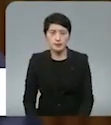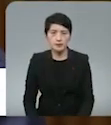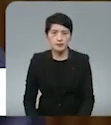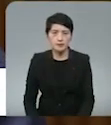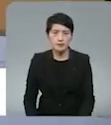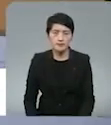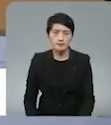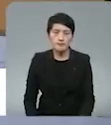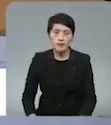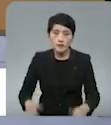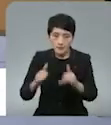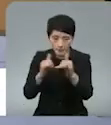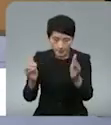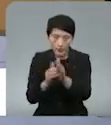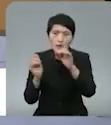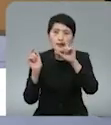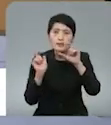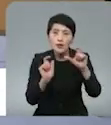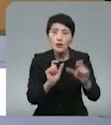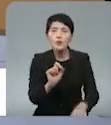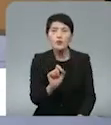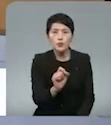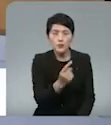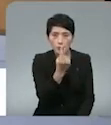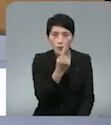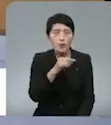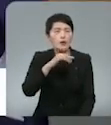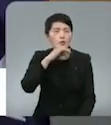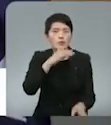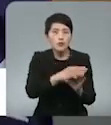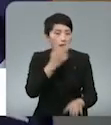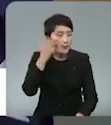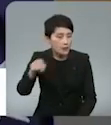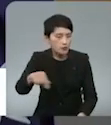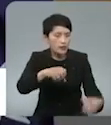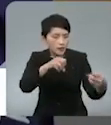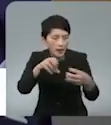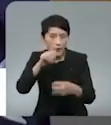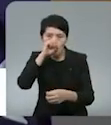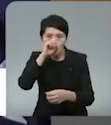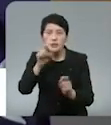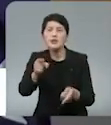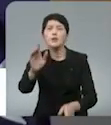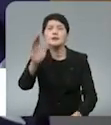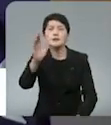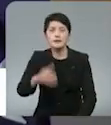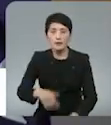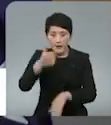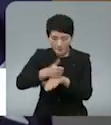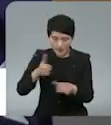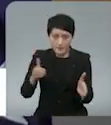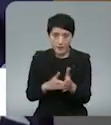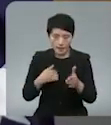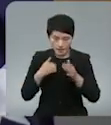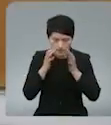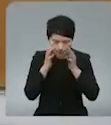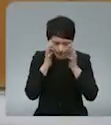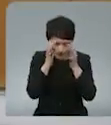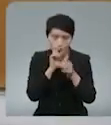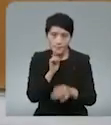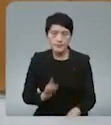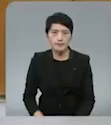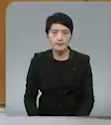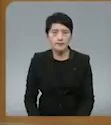entre washington et pyongyang lors de leur sommet moon et morrison ont élevé les relations de leur pays au niveau du partenariat